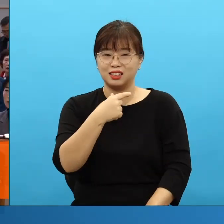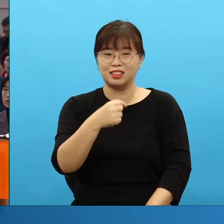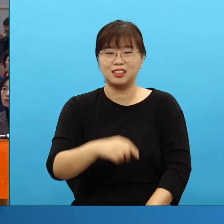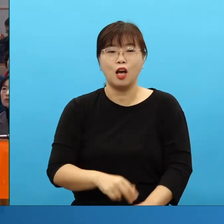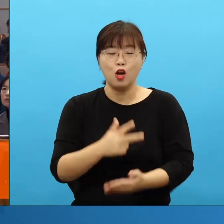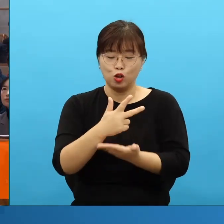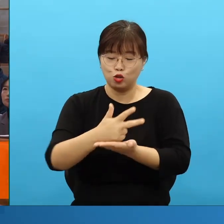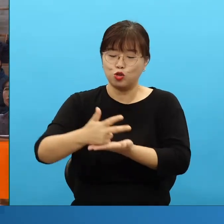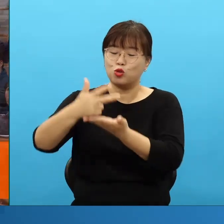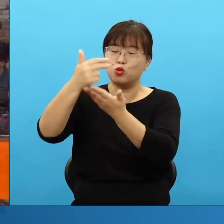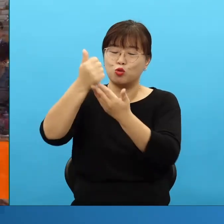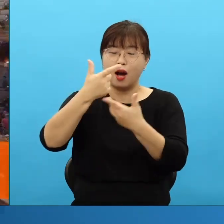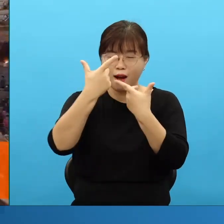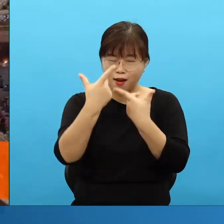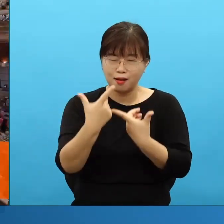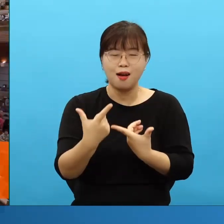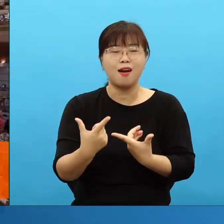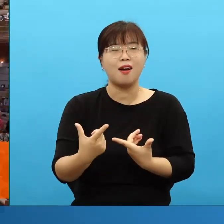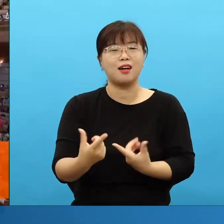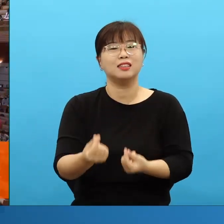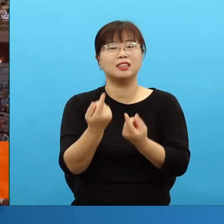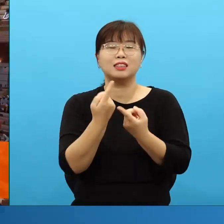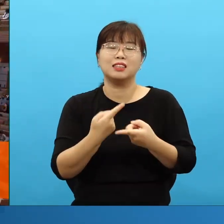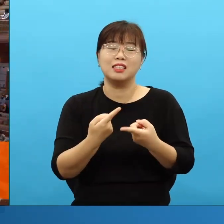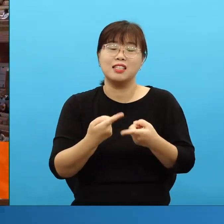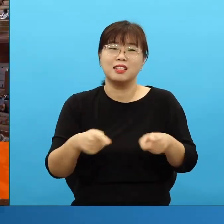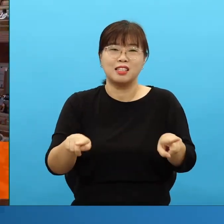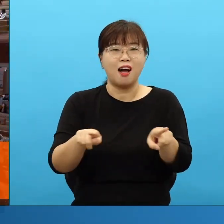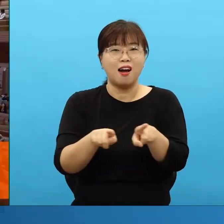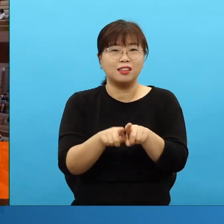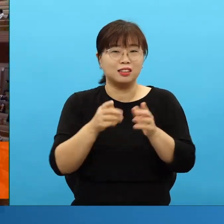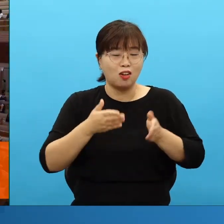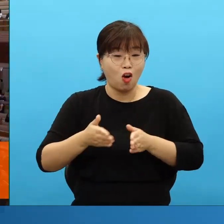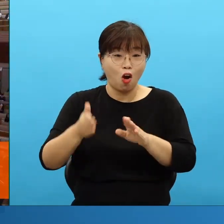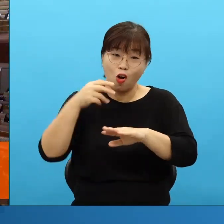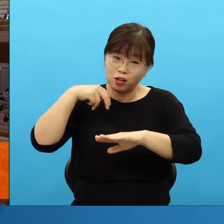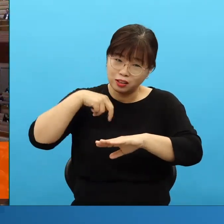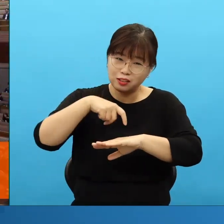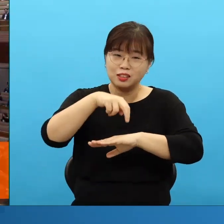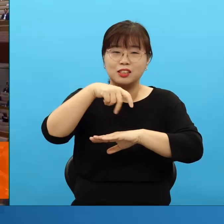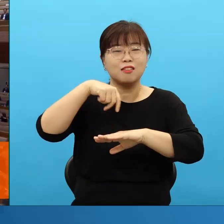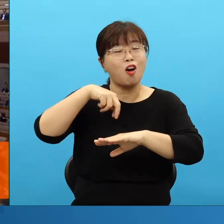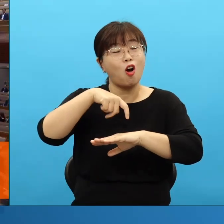것, 주와 같이 길 가는 것,